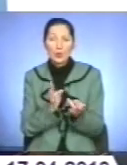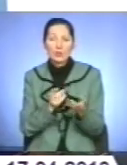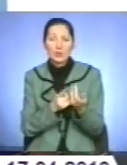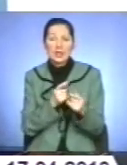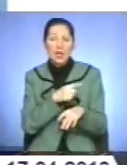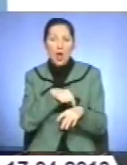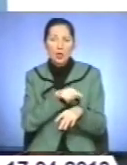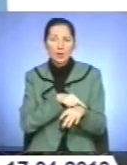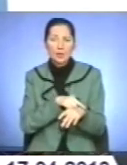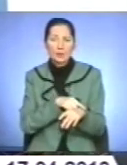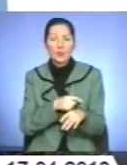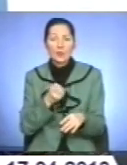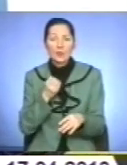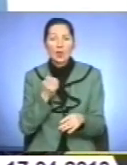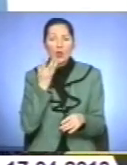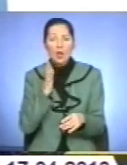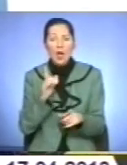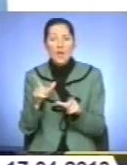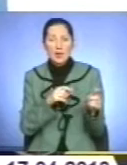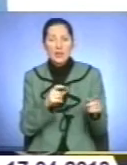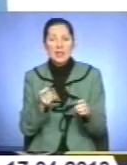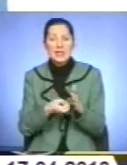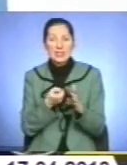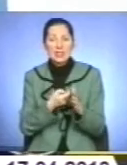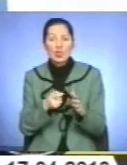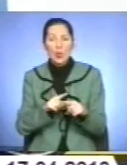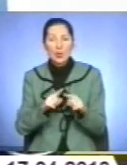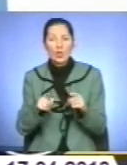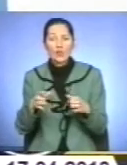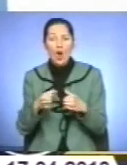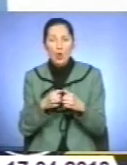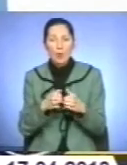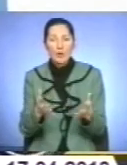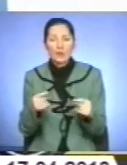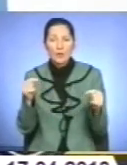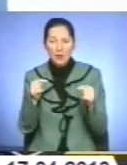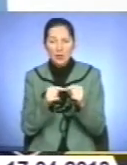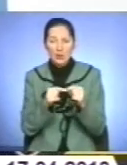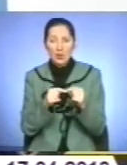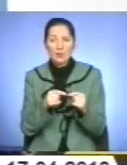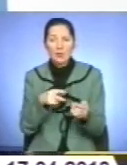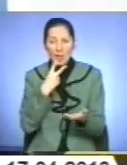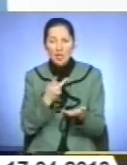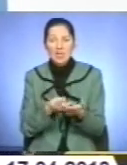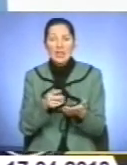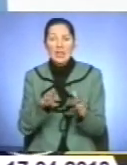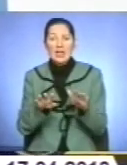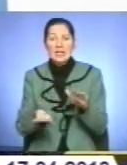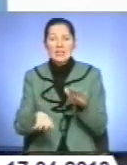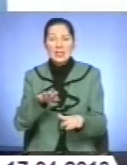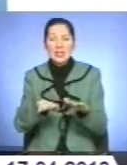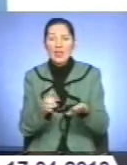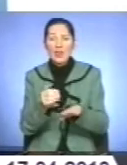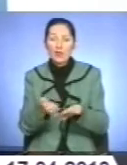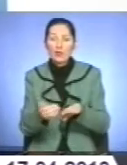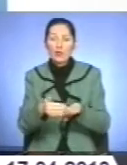виїзду слідчо-оперативної групи було встановлено, що даний громадянин, який обікрав церкву, були виявлені сліди незовзуття,